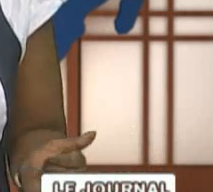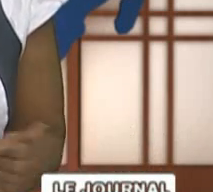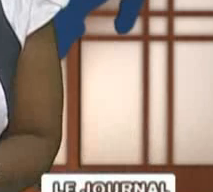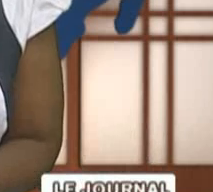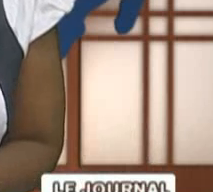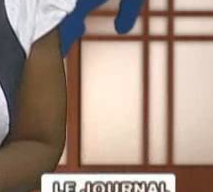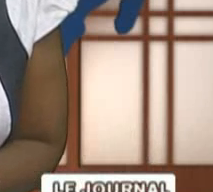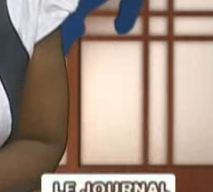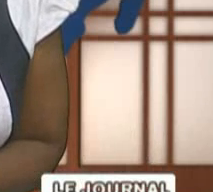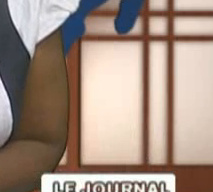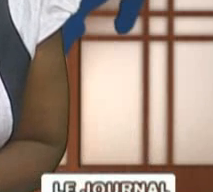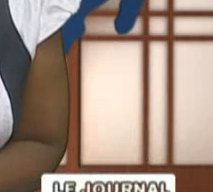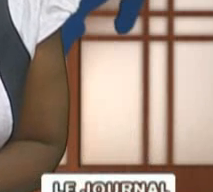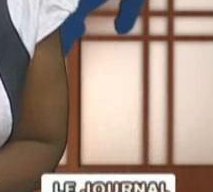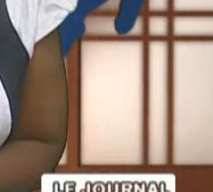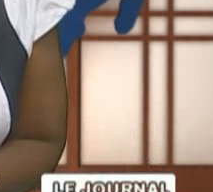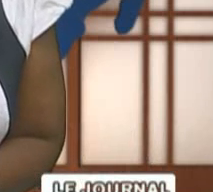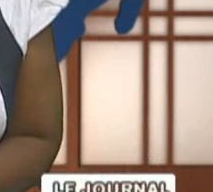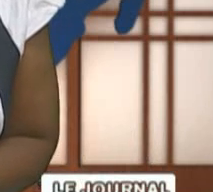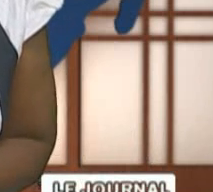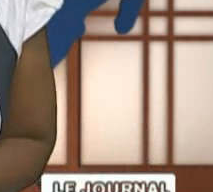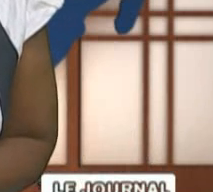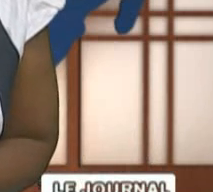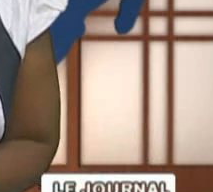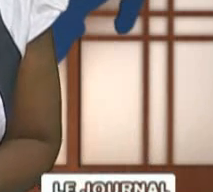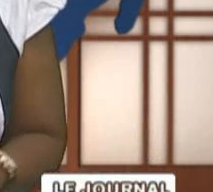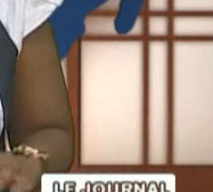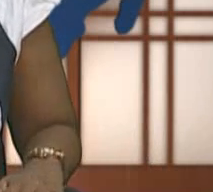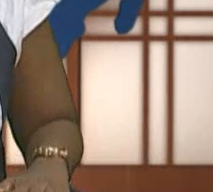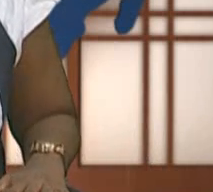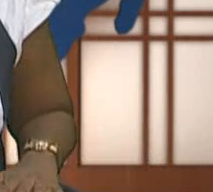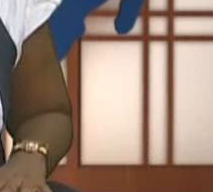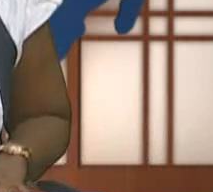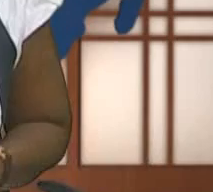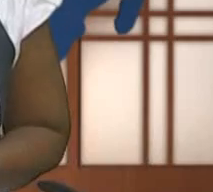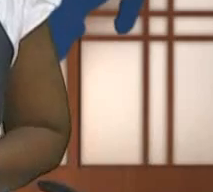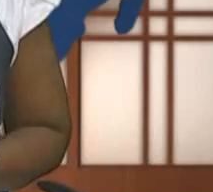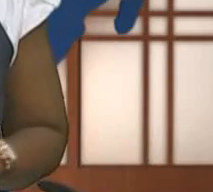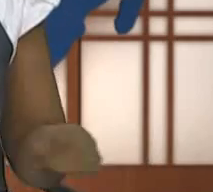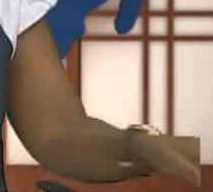Odé Panda sous la coordination de Fabrice Wanzenge Djokoli. Bonsoir.